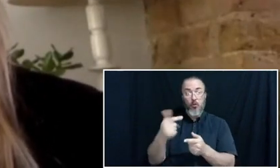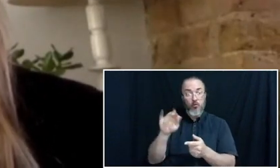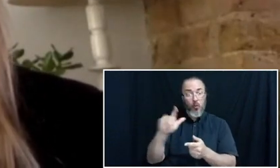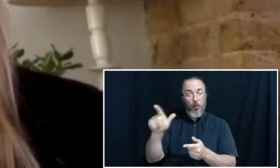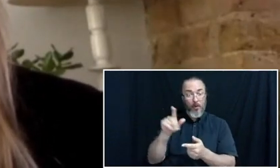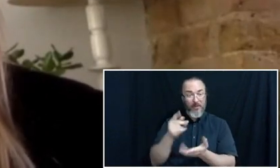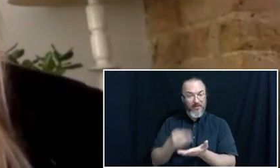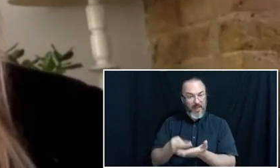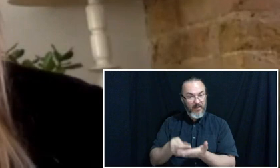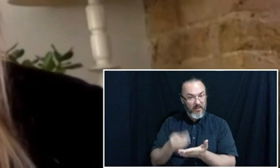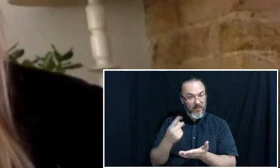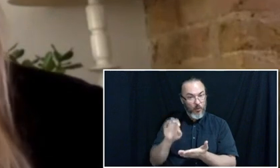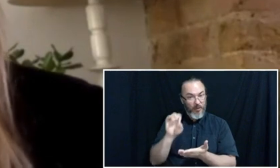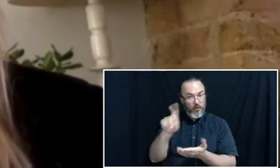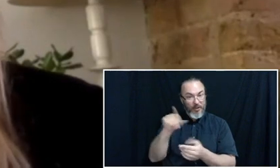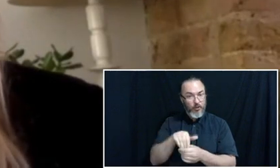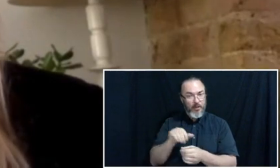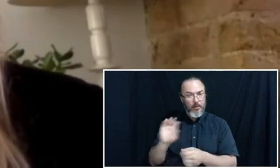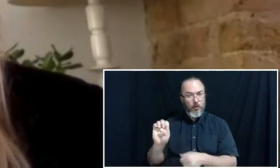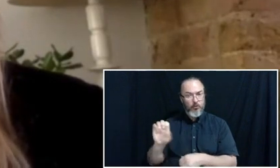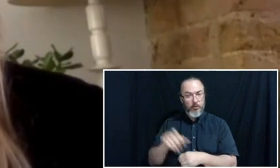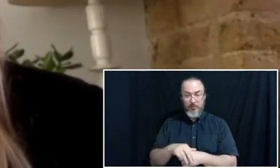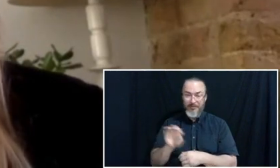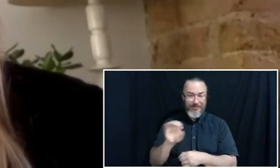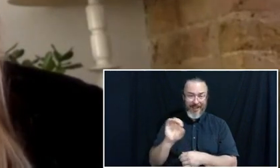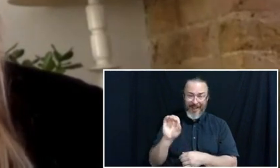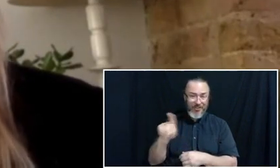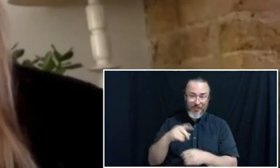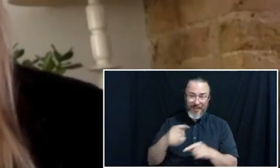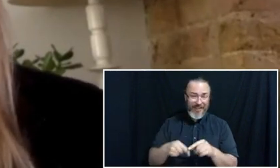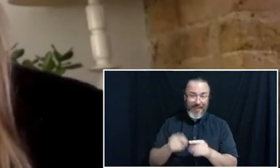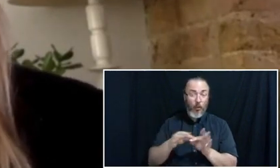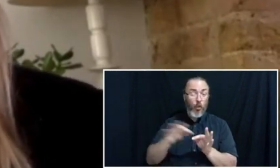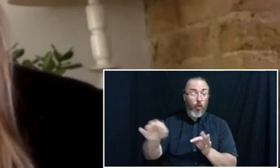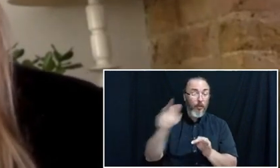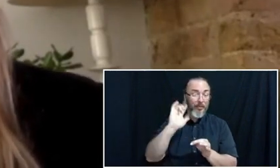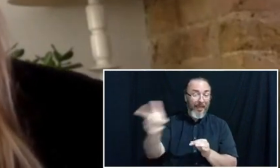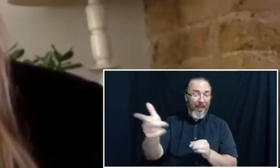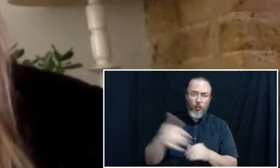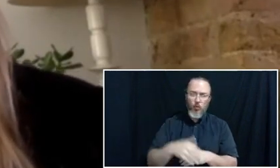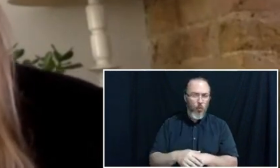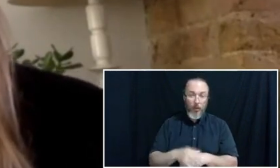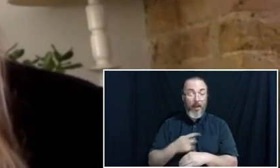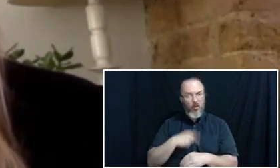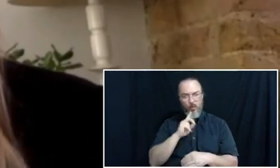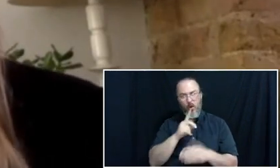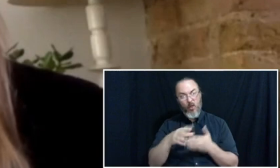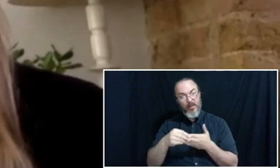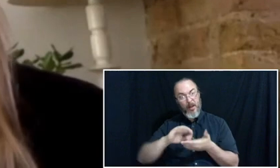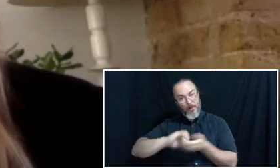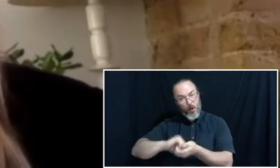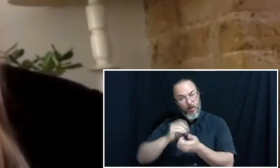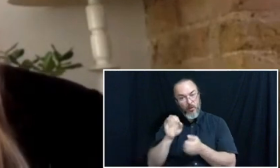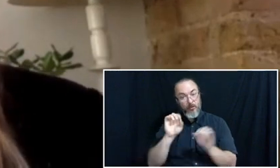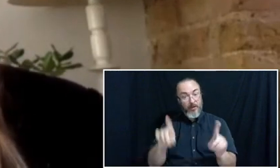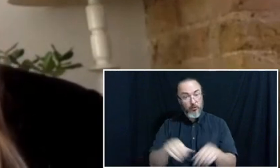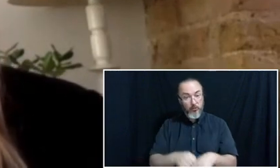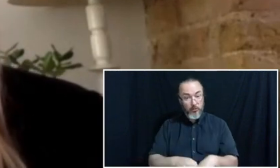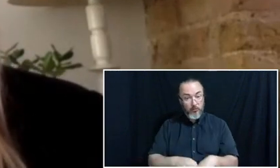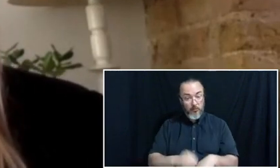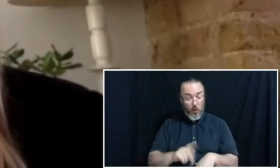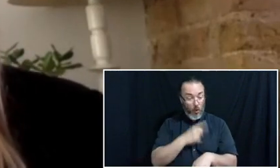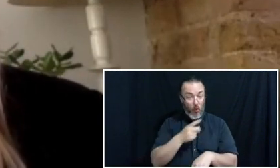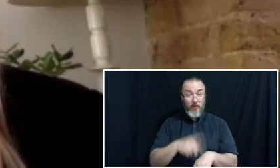homologues. L'éducation ne peut pas attendre. Et nous versons des fonds à différents organismes internationaux dans le domaine